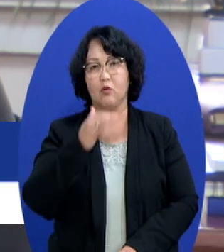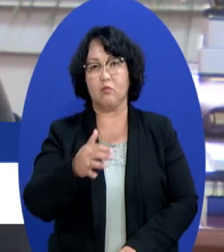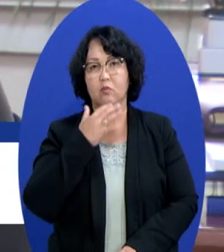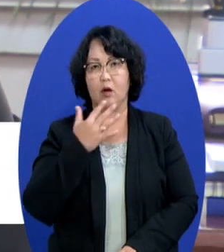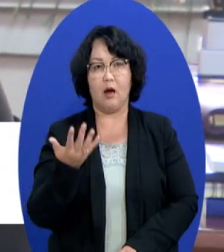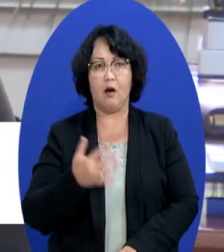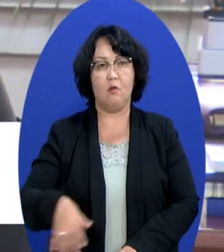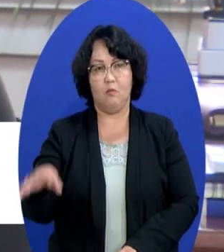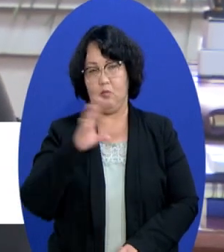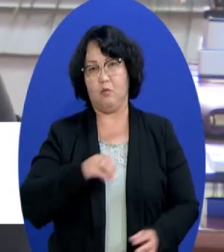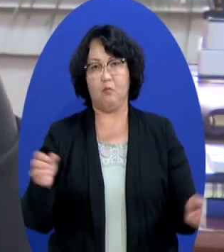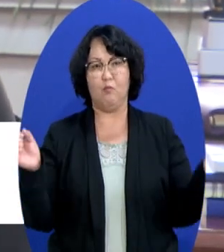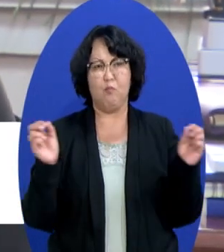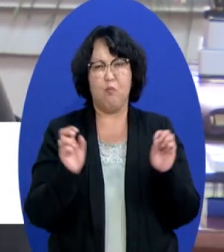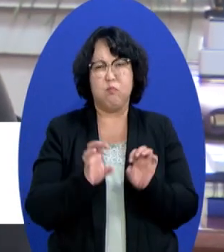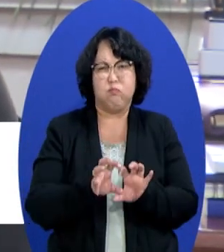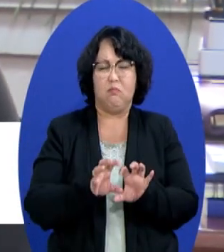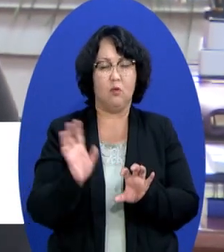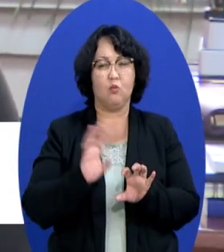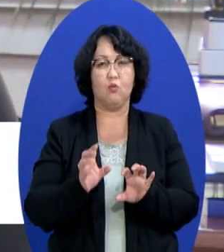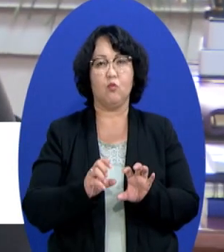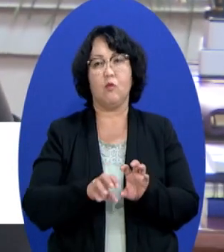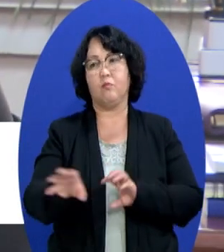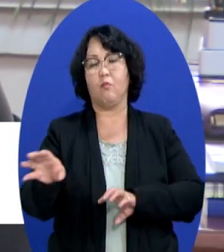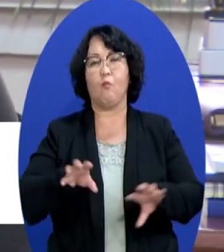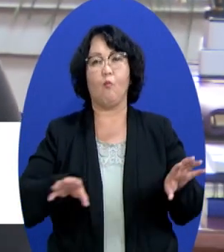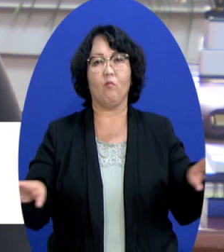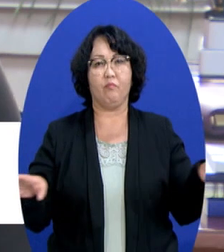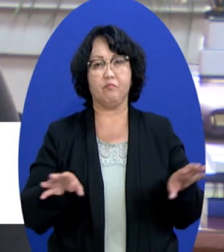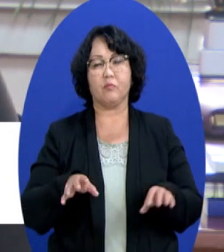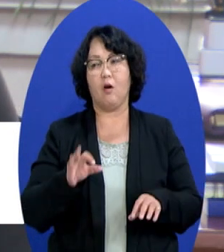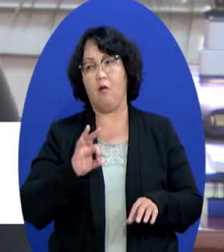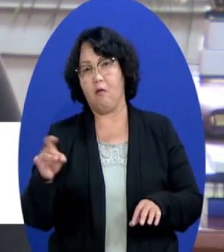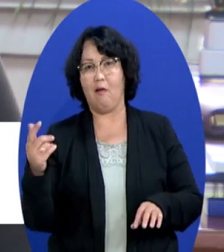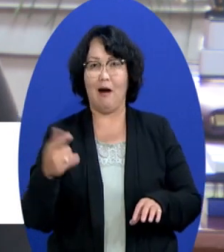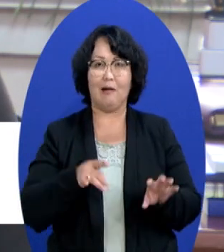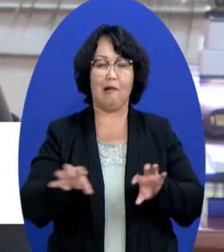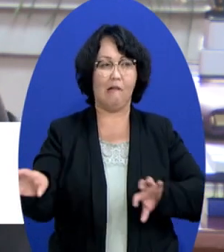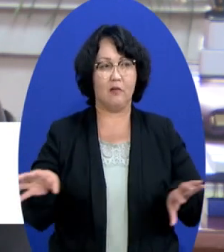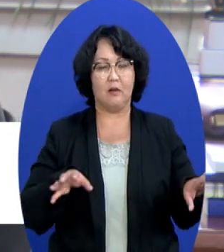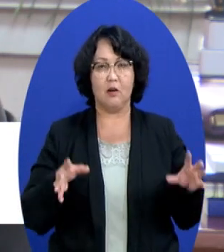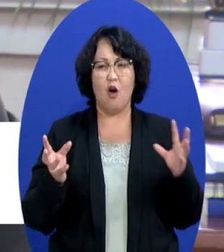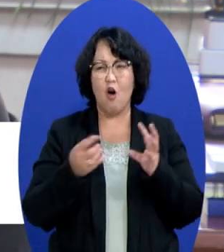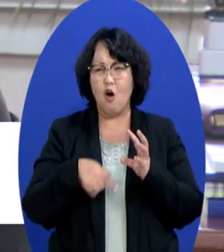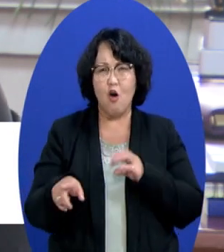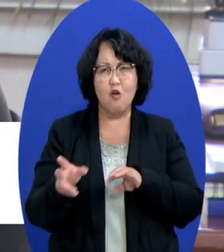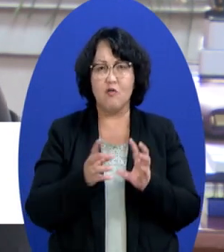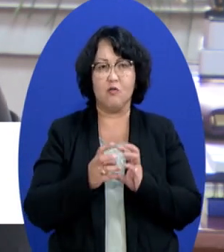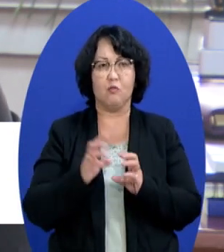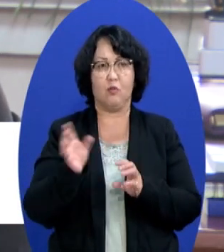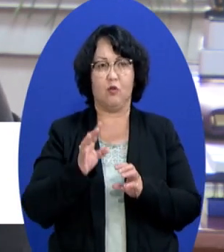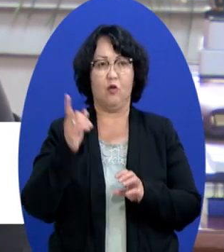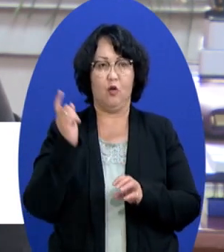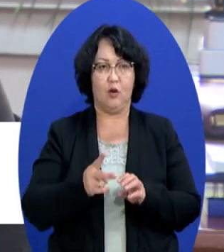болохоор одоо бүгнөрөл үүсэхгүй байх, олон одоо орц гарцаар хүүхдүүдэд гаргаж хүлээж авч явах энэ зохион байгуулалт дээр нь